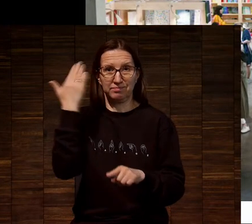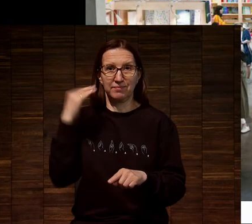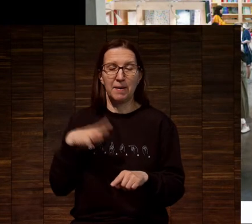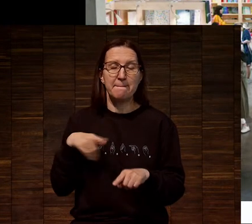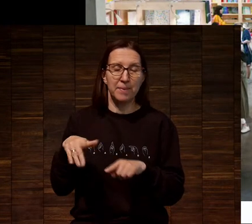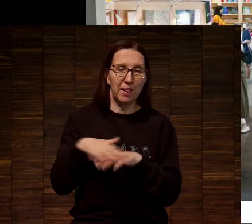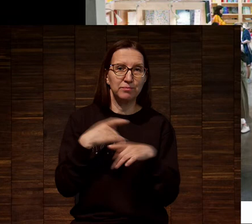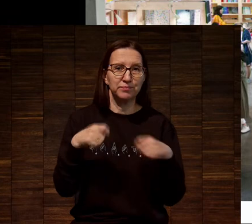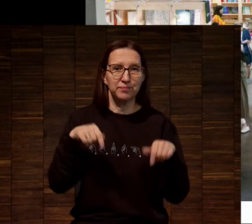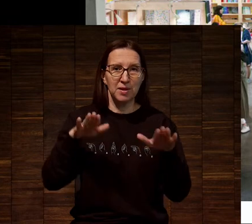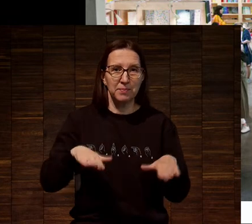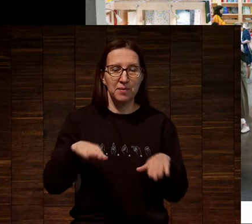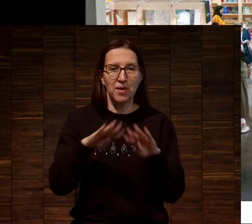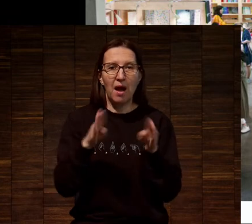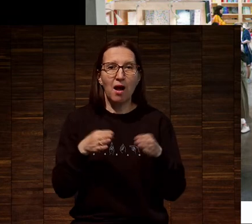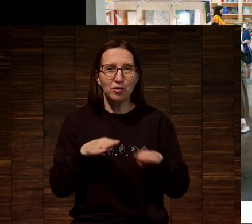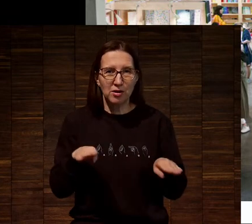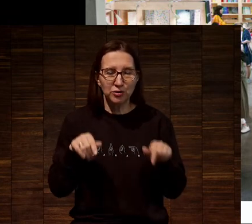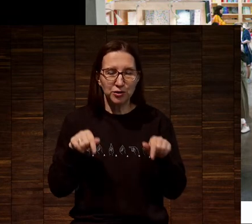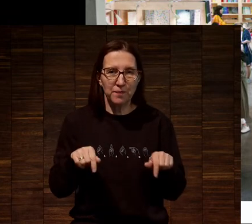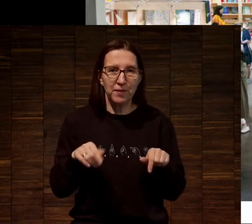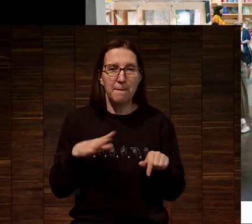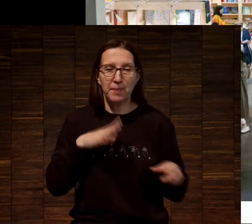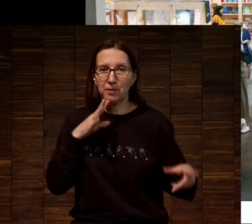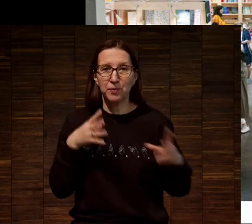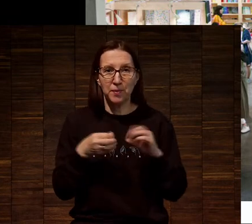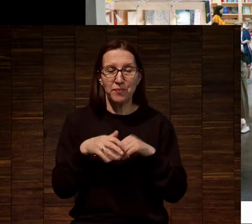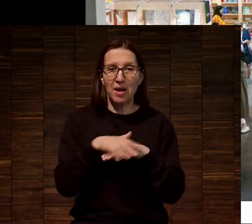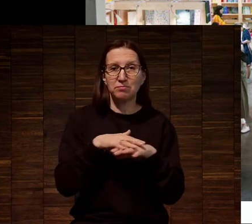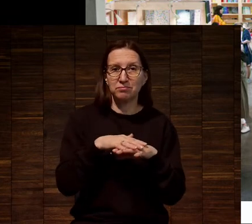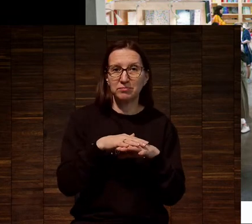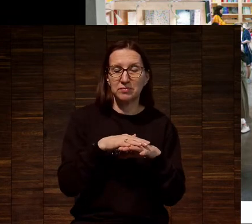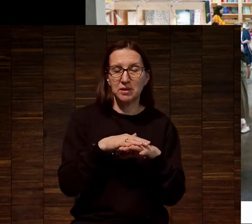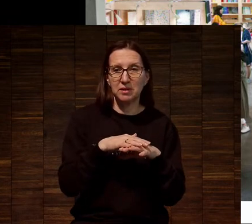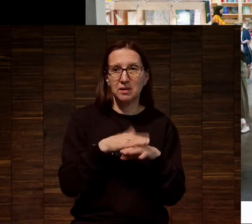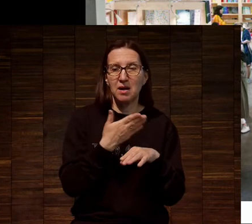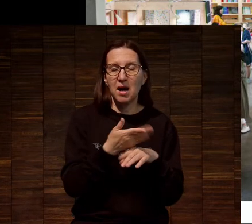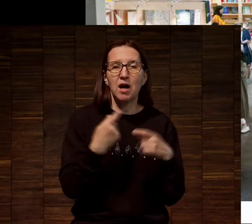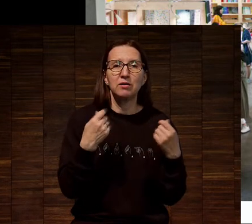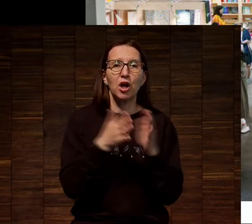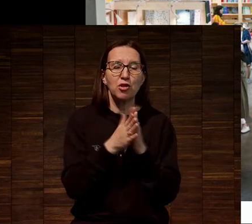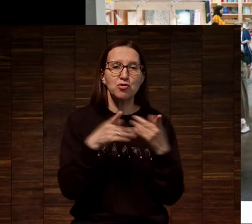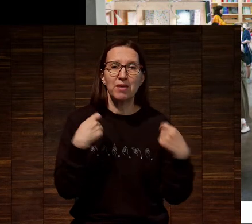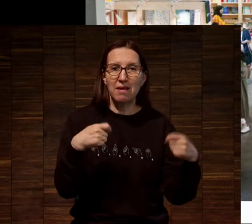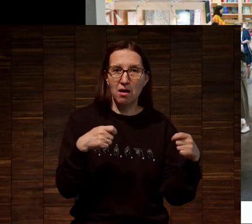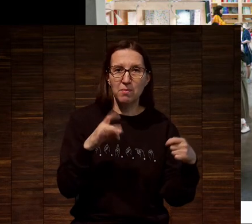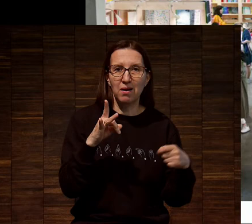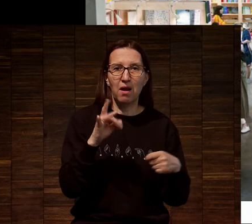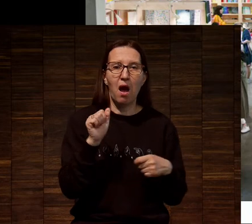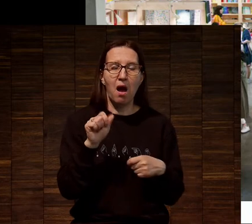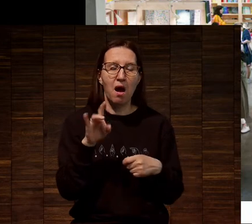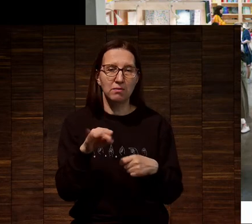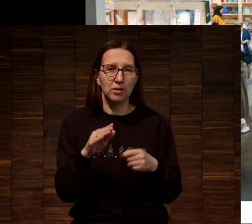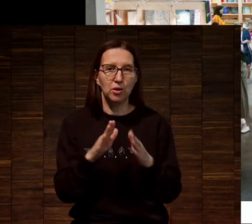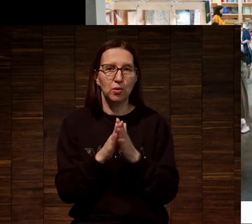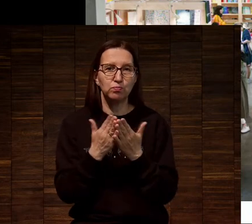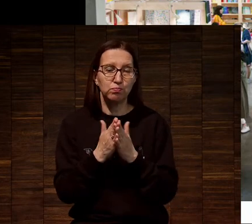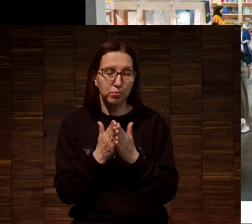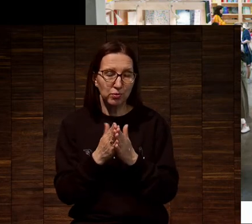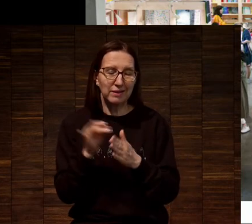был объединен с книжной ярмаркой Artbook Fair.